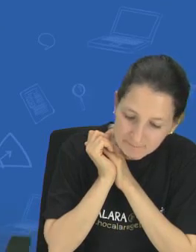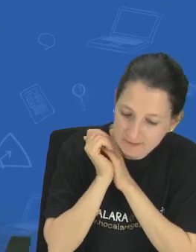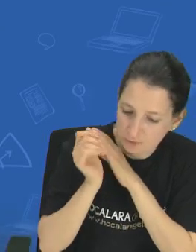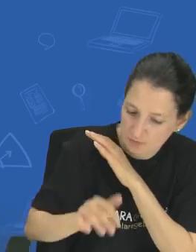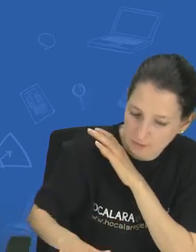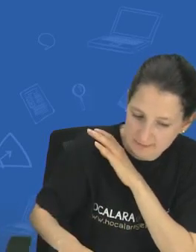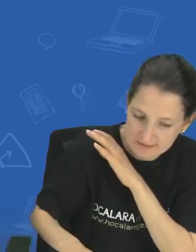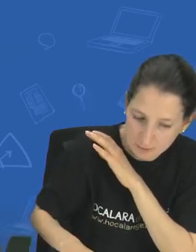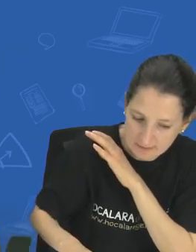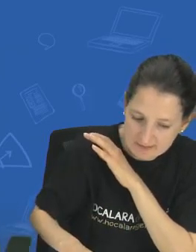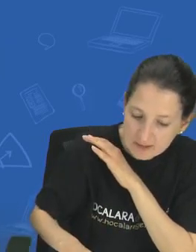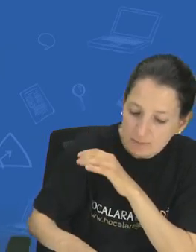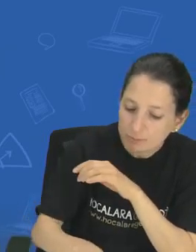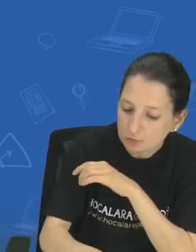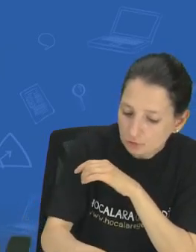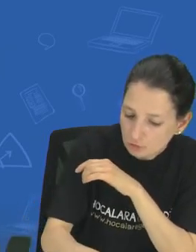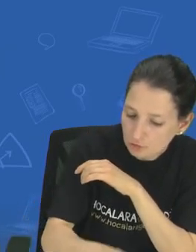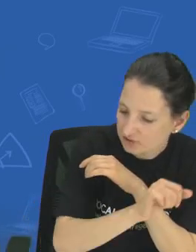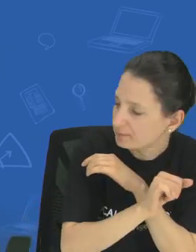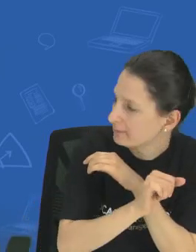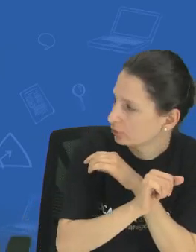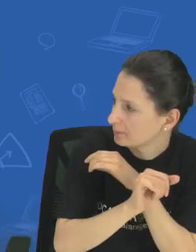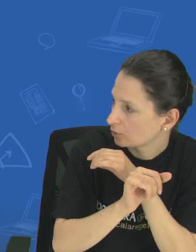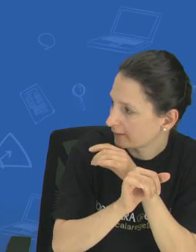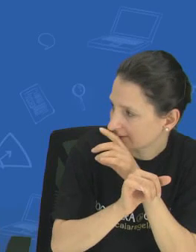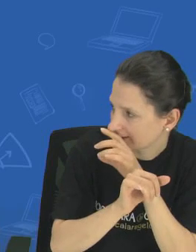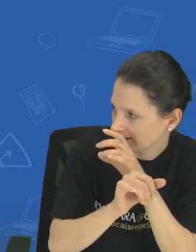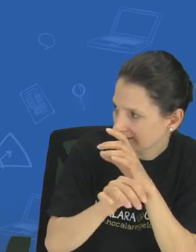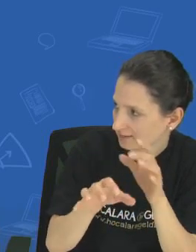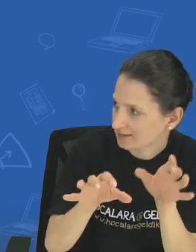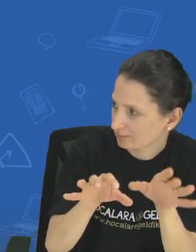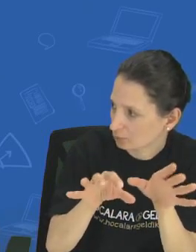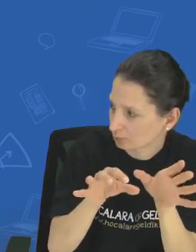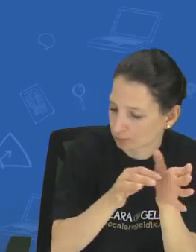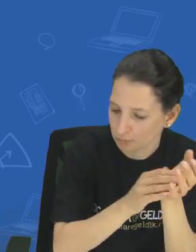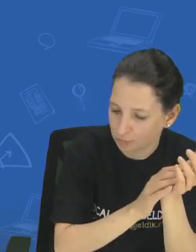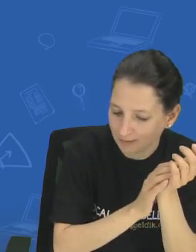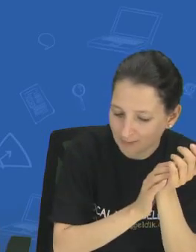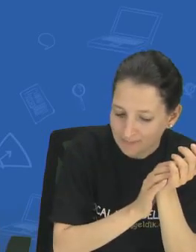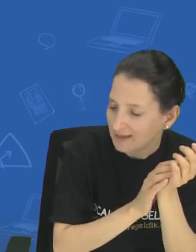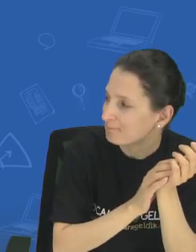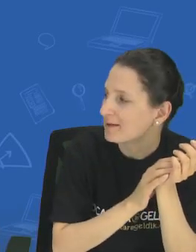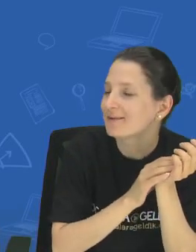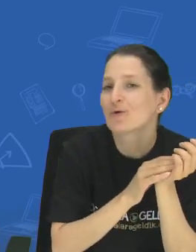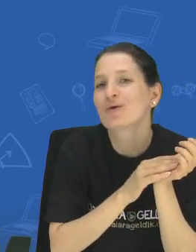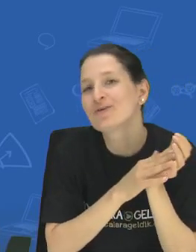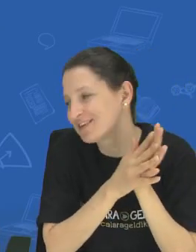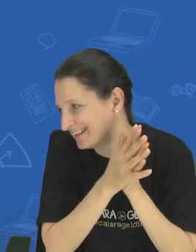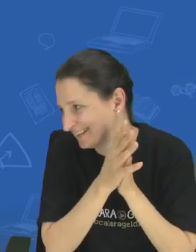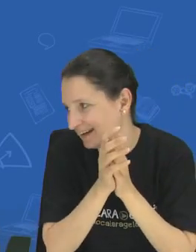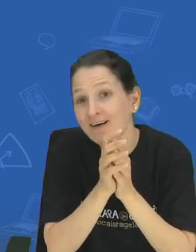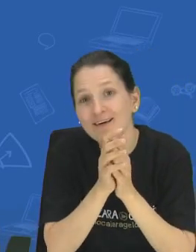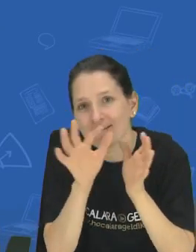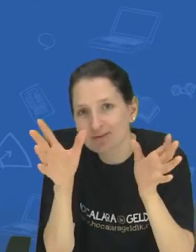Ve metalurji mühendisi. Bu çoğu kişi bilmiyordu. Bilmiyorum artık kanıksadı mı toplumumuz yani. Bunu ama